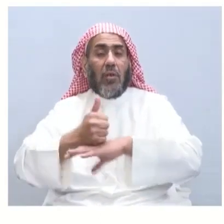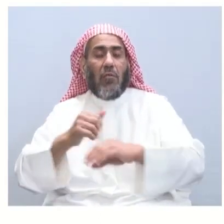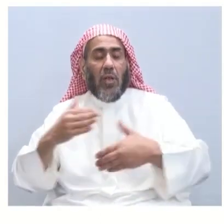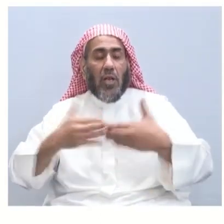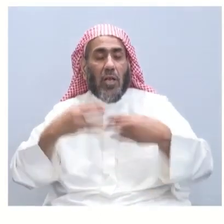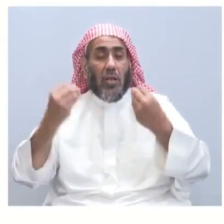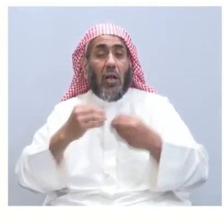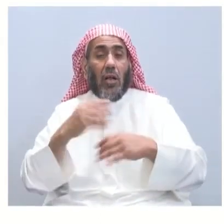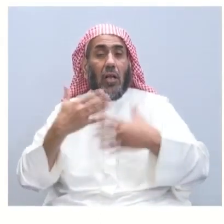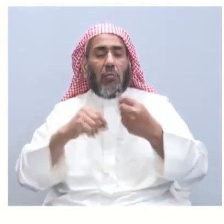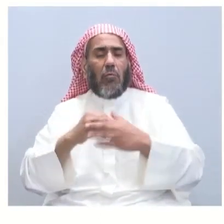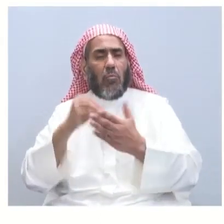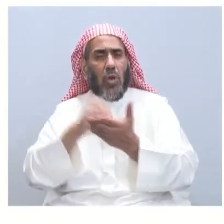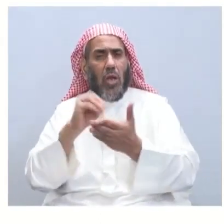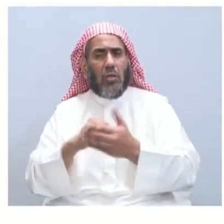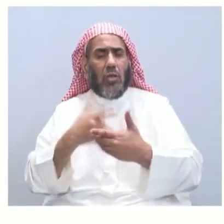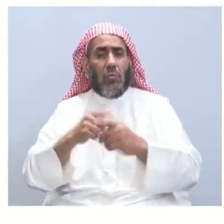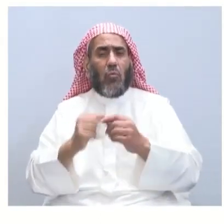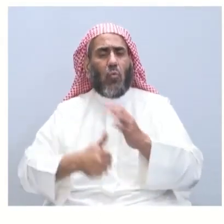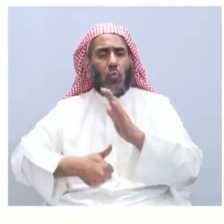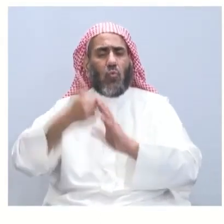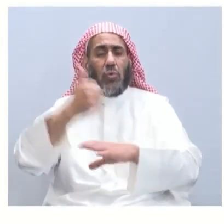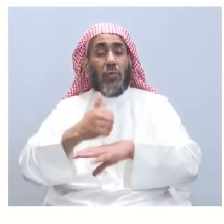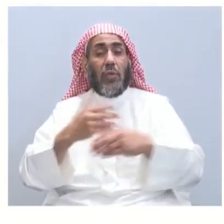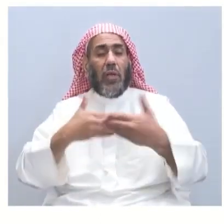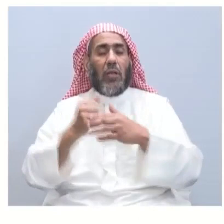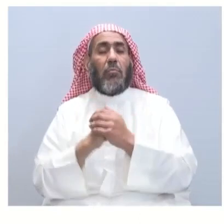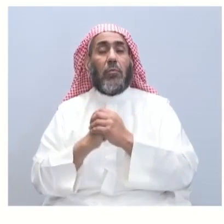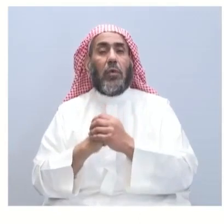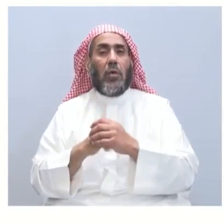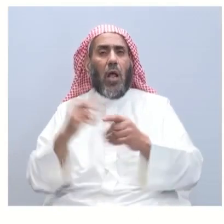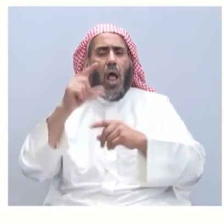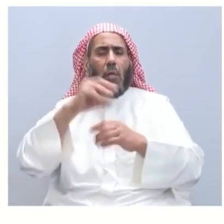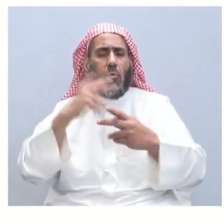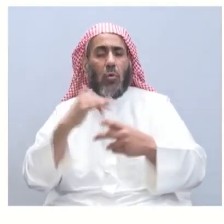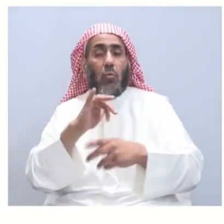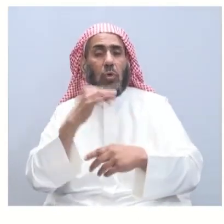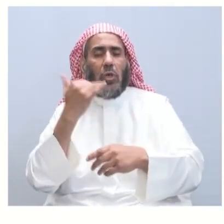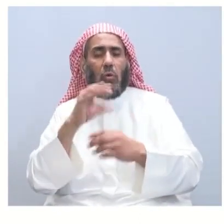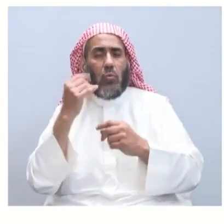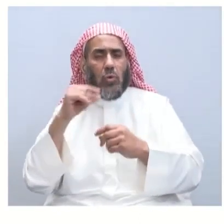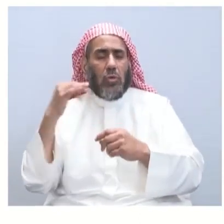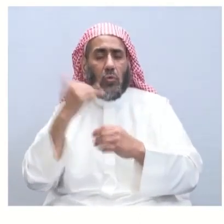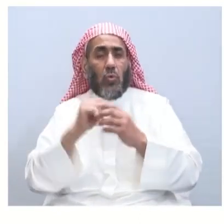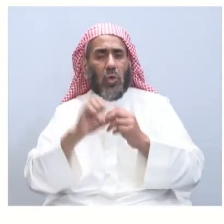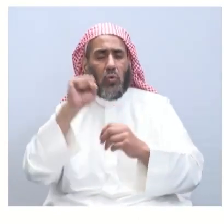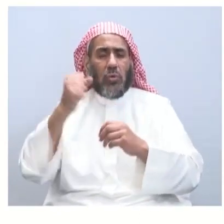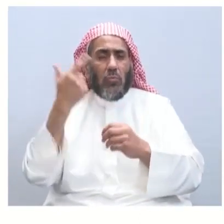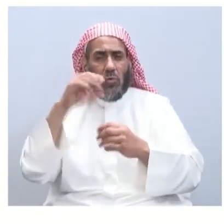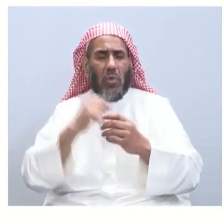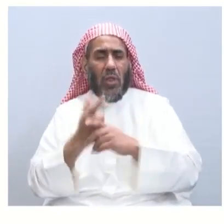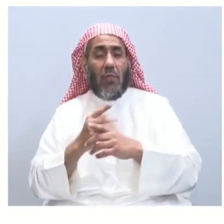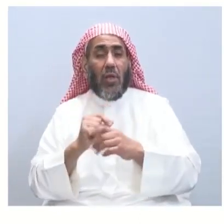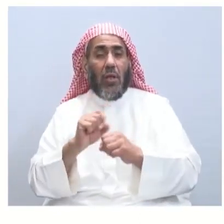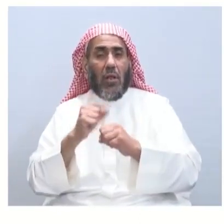الحراك الادبي مجلات صارت احدى الاسهامات الرئيسه في الحراك الادبي العرب ربي عموما والسعودي خصوصا وتمثل وتمثل